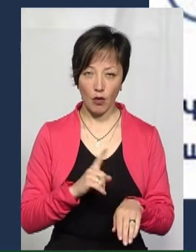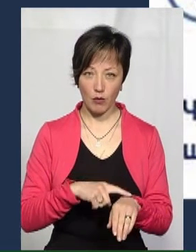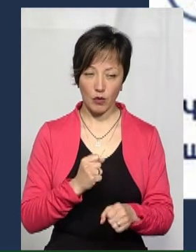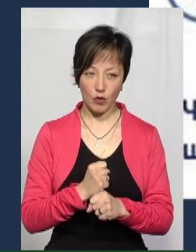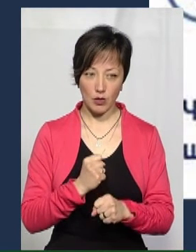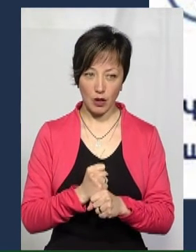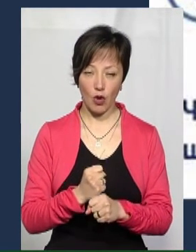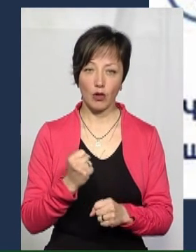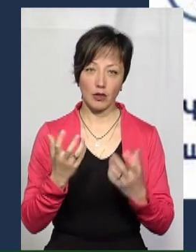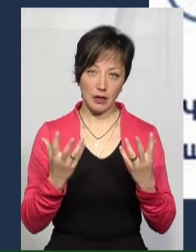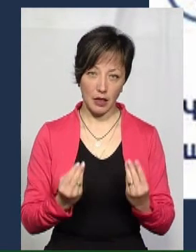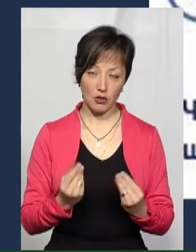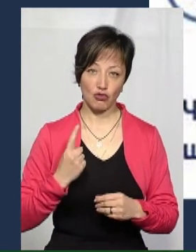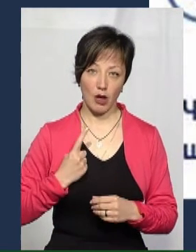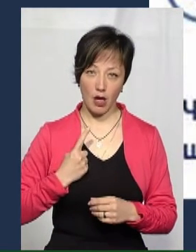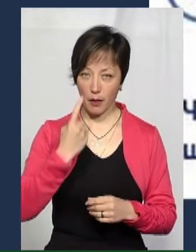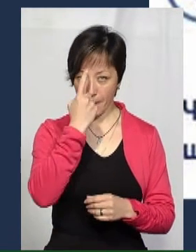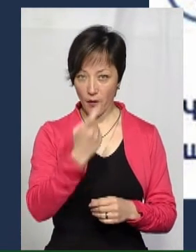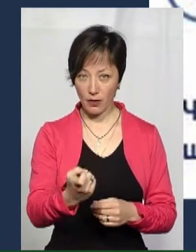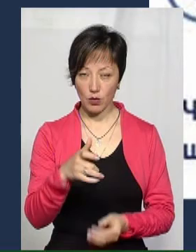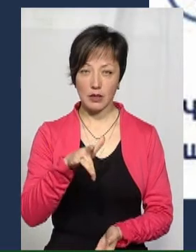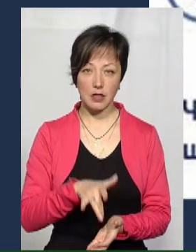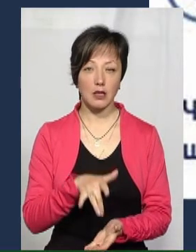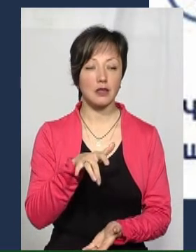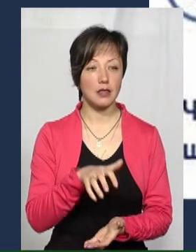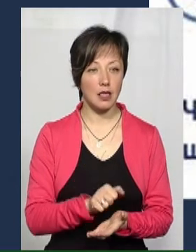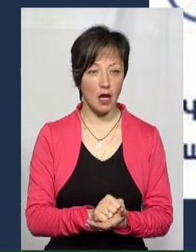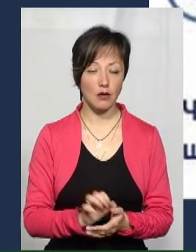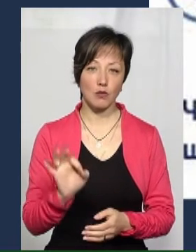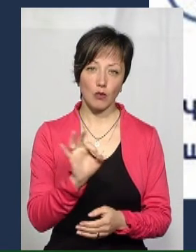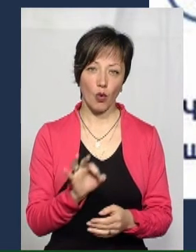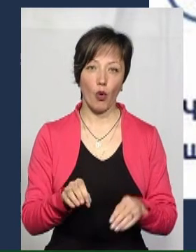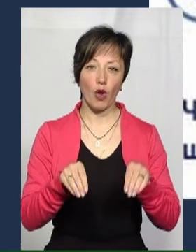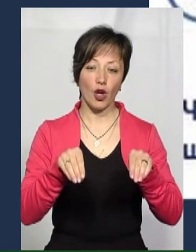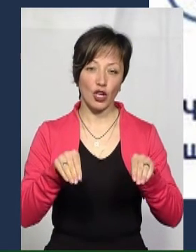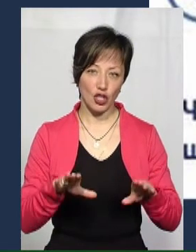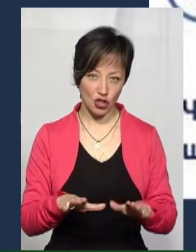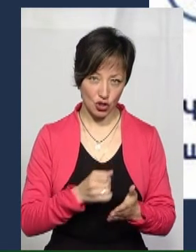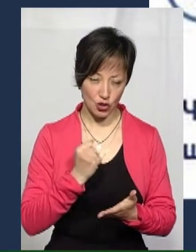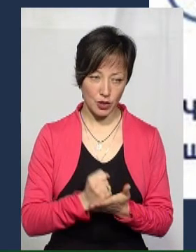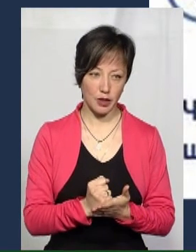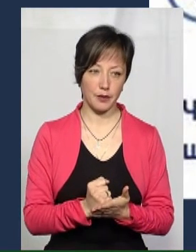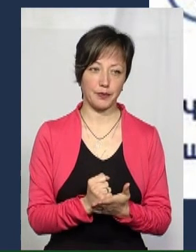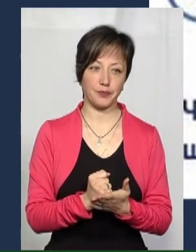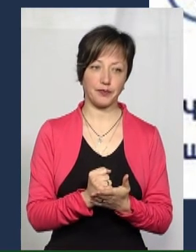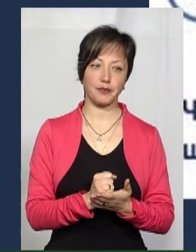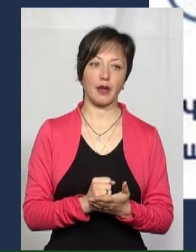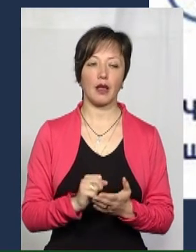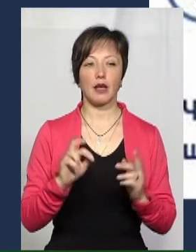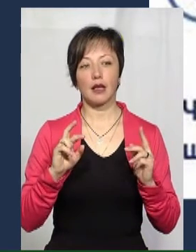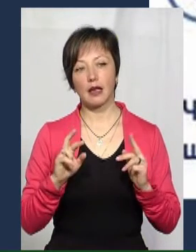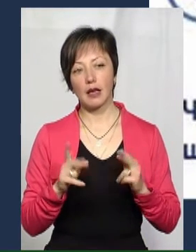години робочого дня і чекайте повідомлення від центру зайнятості щодо ухвалення рішення. І,